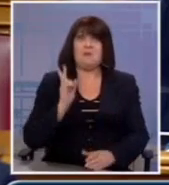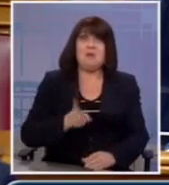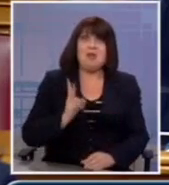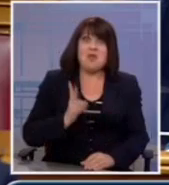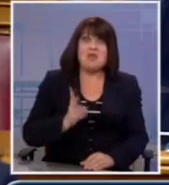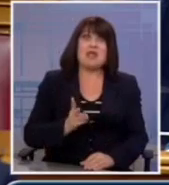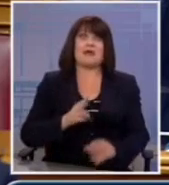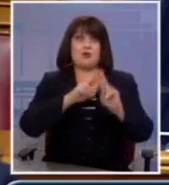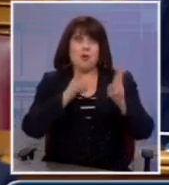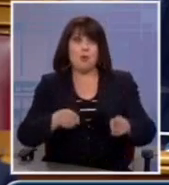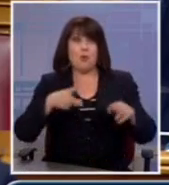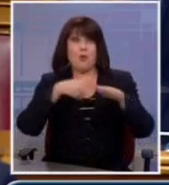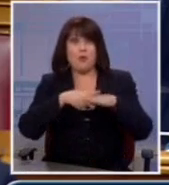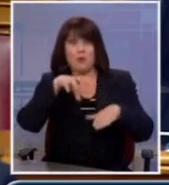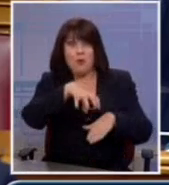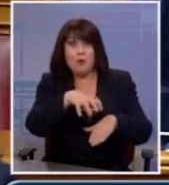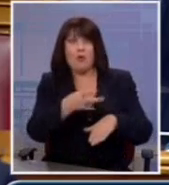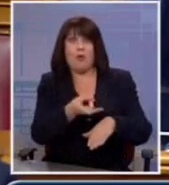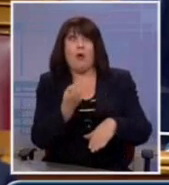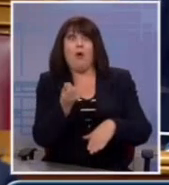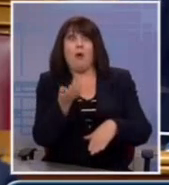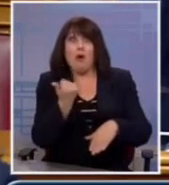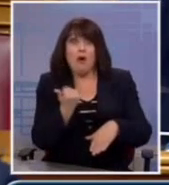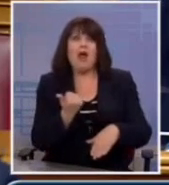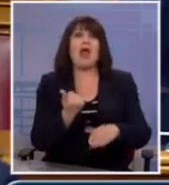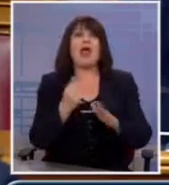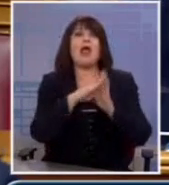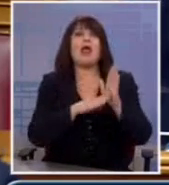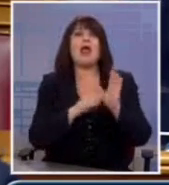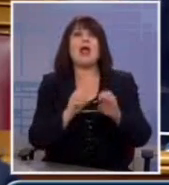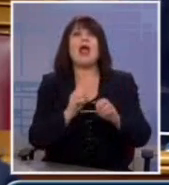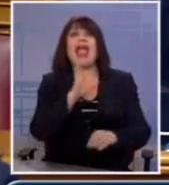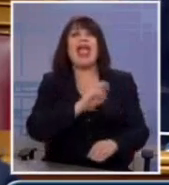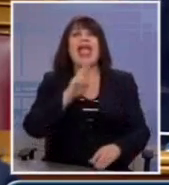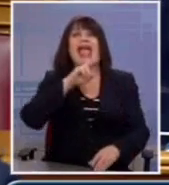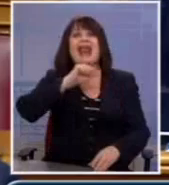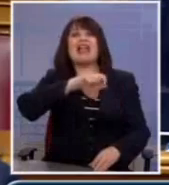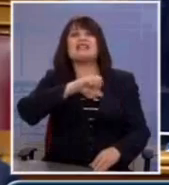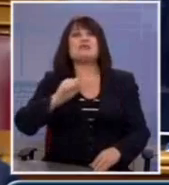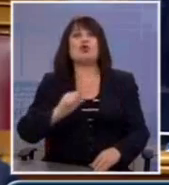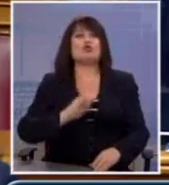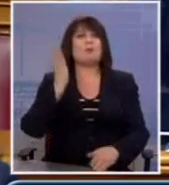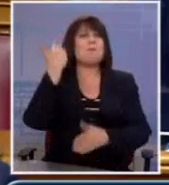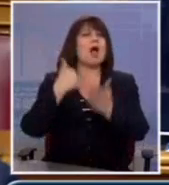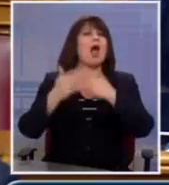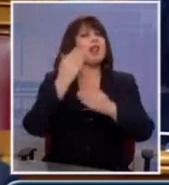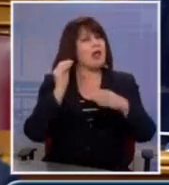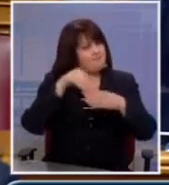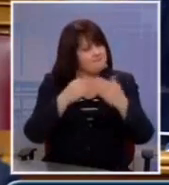τα ATM και τα παιδιά του Έρασμους. Στο Έρασμους ήμουν εγώ προαμνημονεύτων ετών, δεν τα ξέρετε και